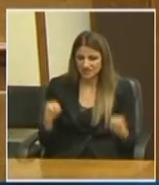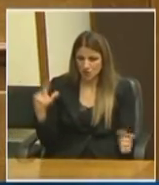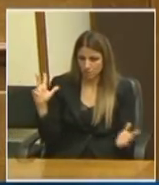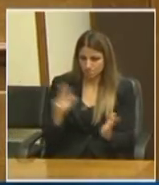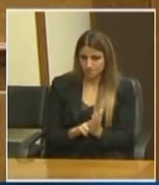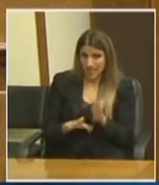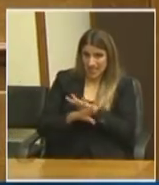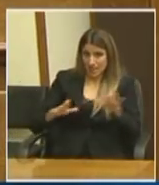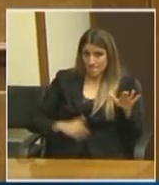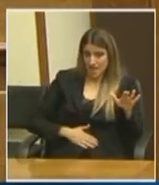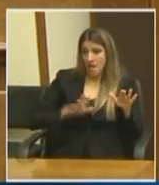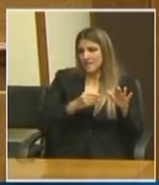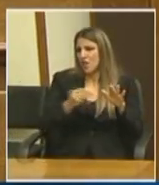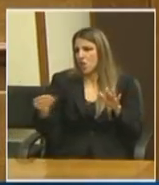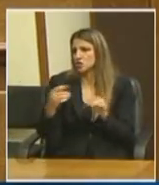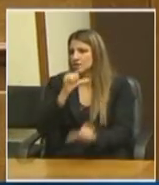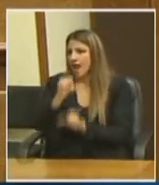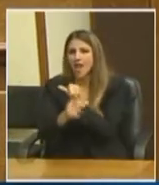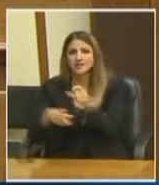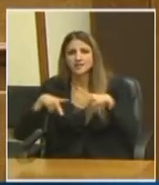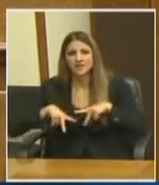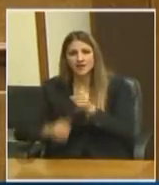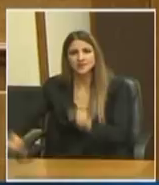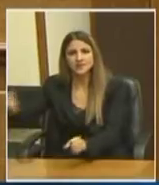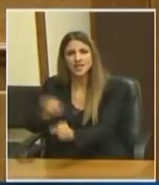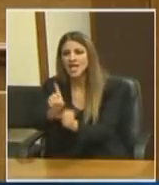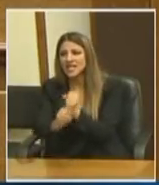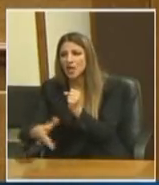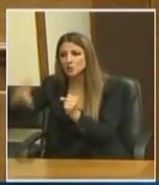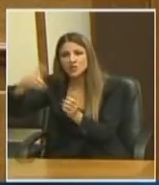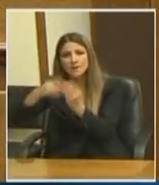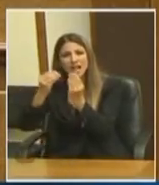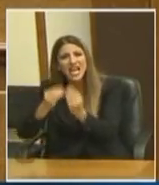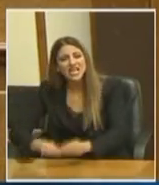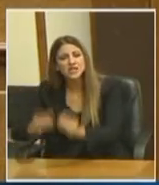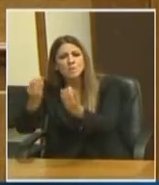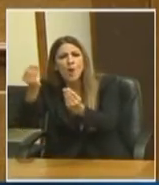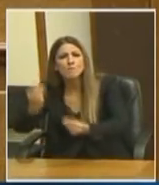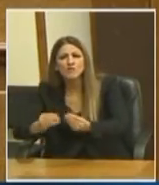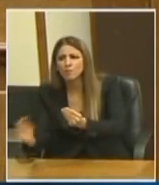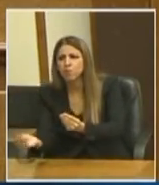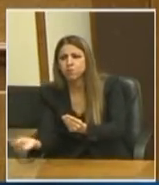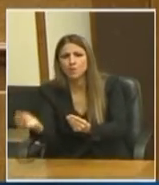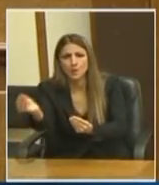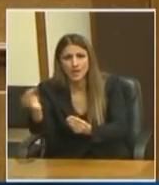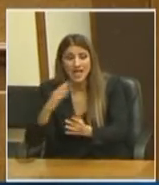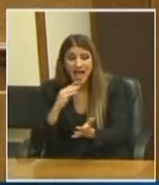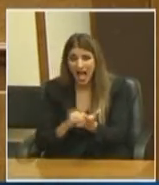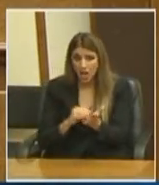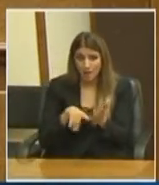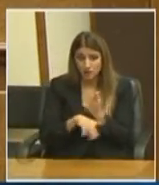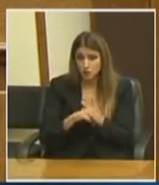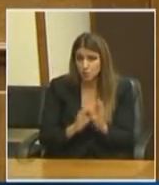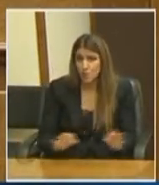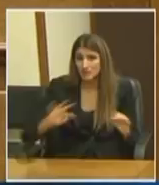συμφωνίας, ή πώς θα αντιμετωπίσει την έξοδο από τη βοήθεια των εταίρων, δηλαδή του τρίτου μνημονίου, προς μια κατάσταση που